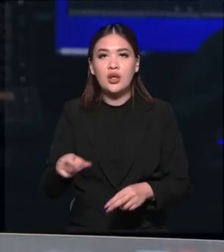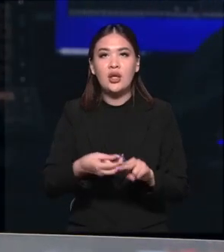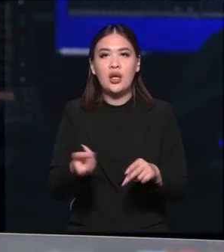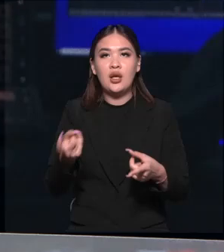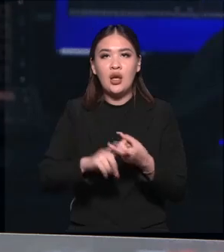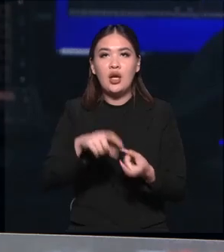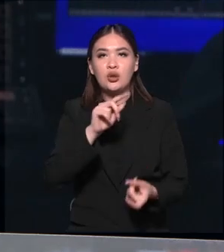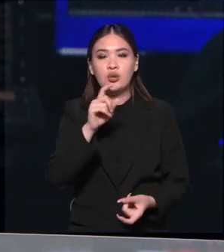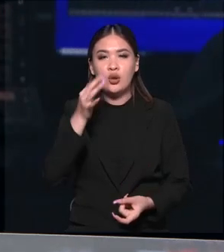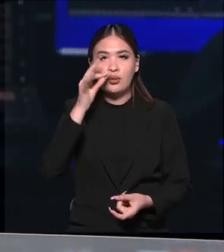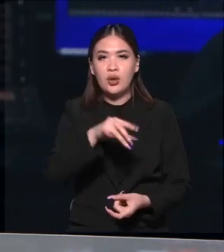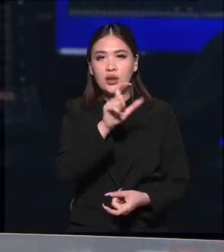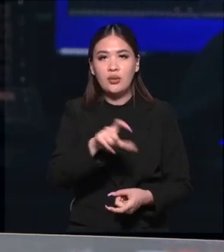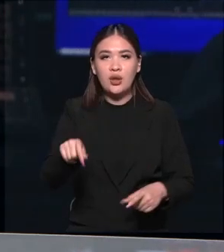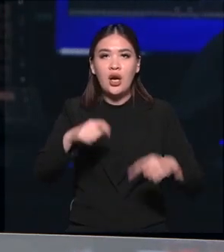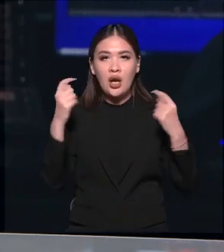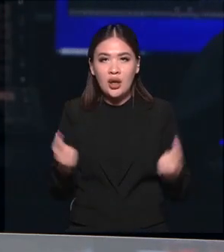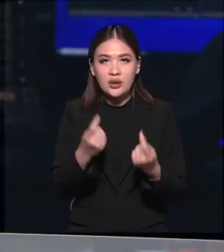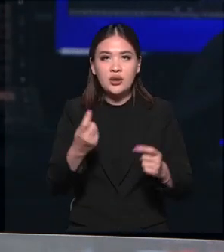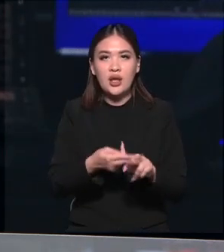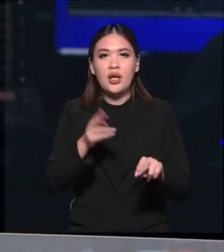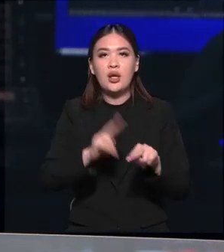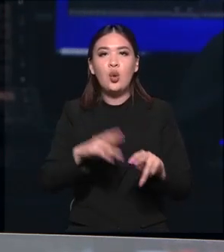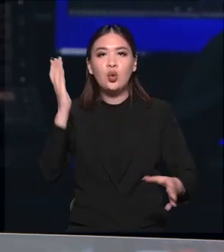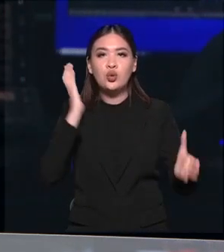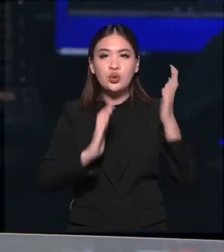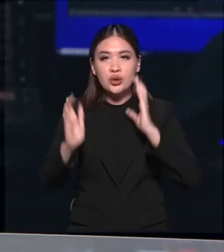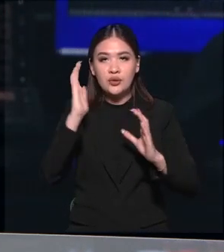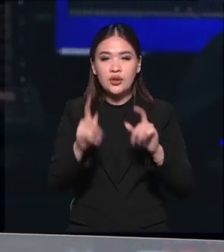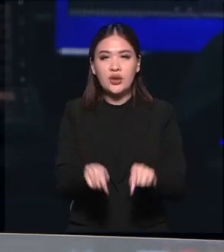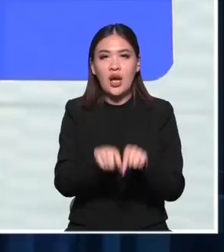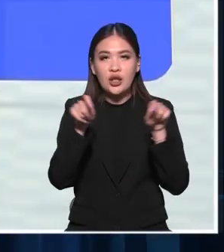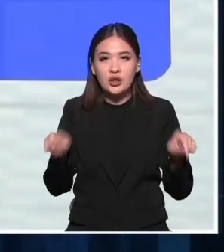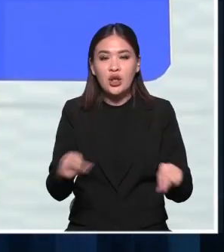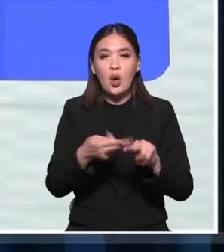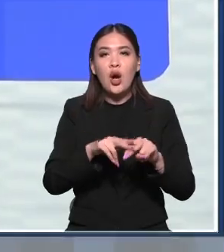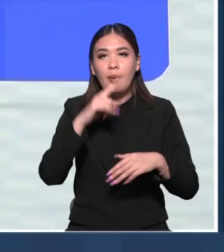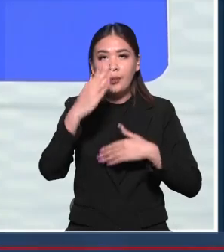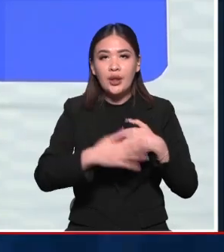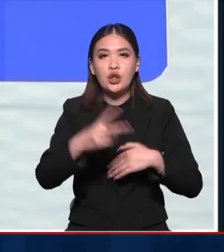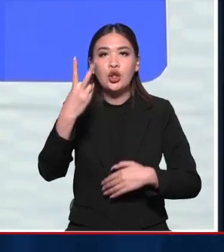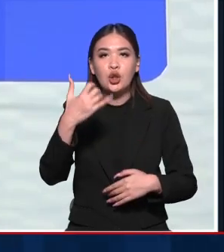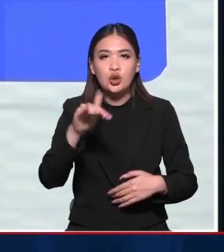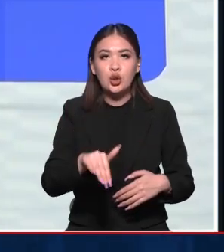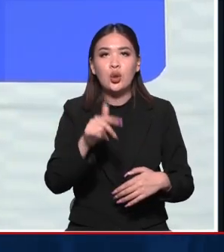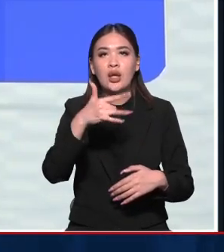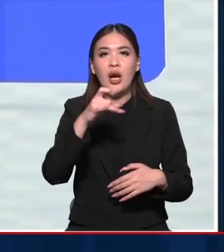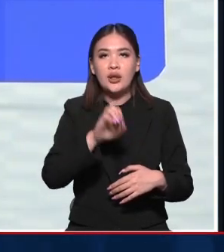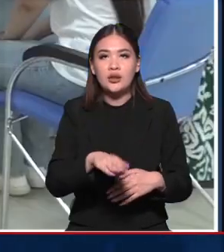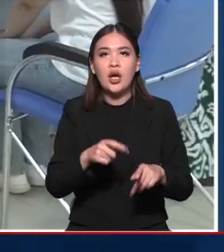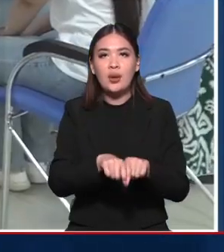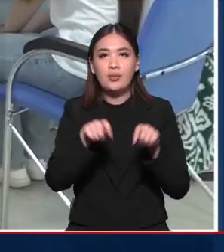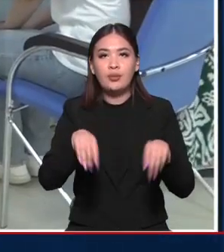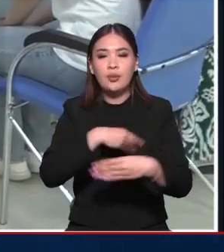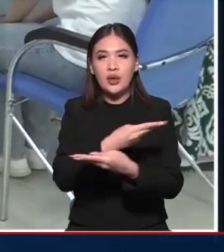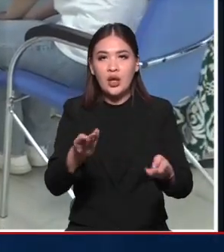Тараз қаласында Қазақ ұлттық су шаруашылығы және ирригация университетінің филиалы ашылды. Оған биыл 250 грант бөлініп отыр. Тіпті